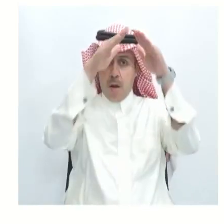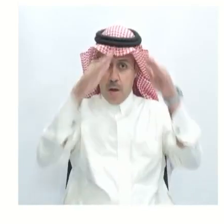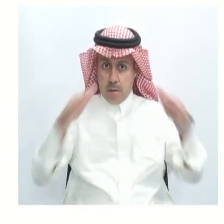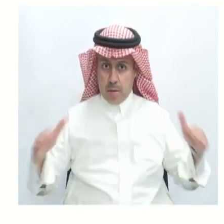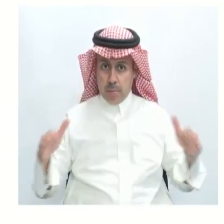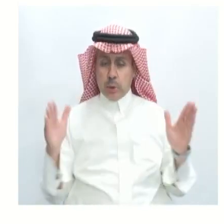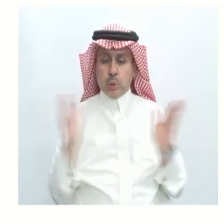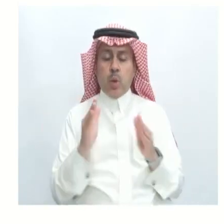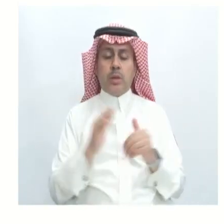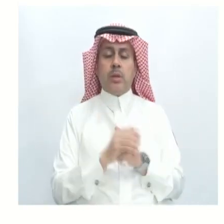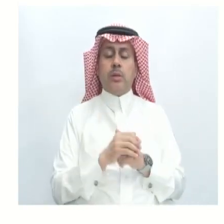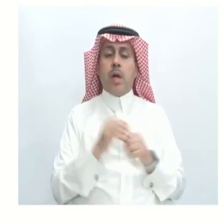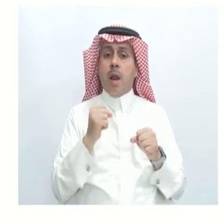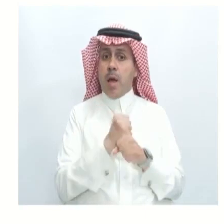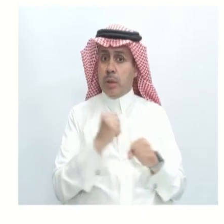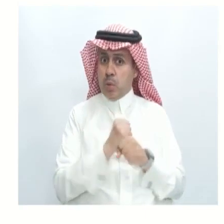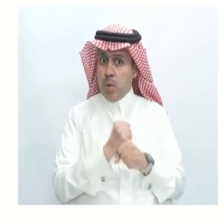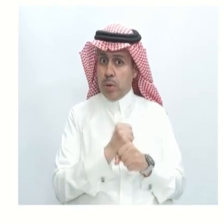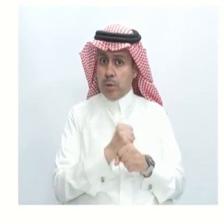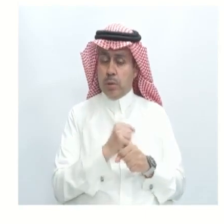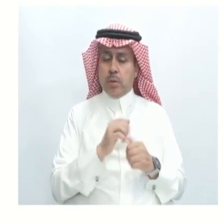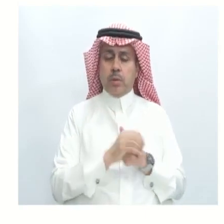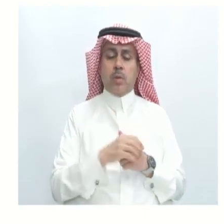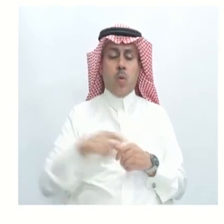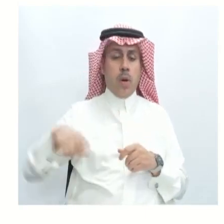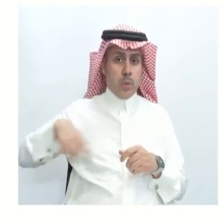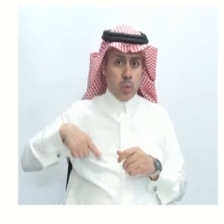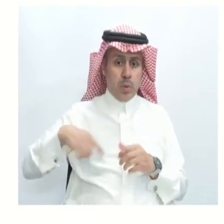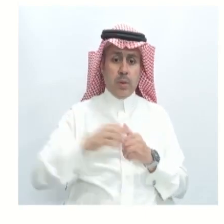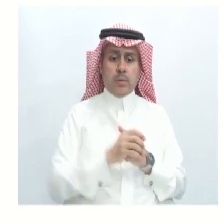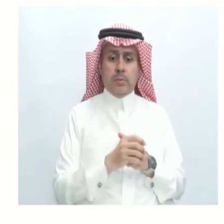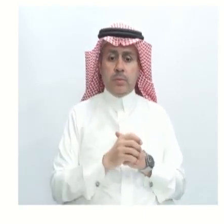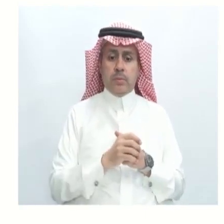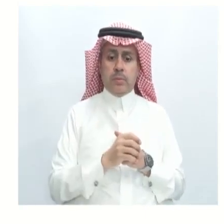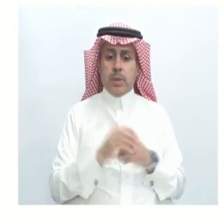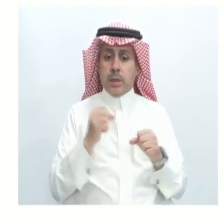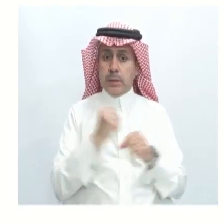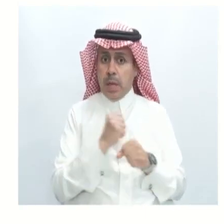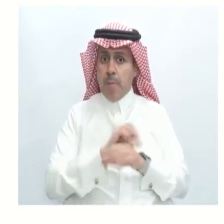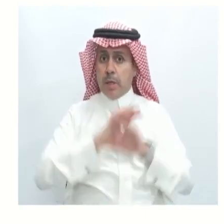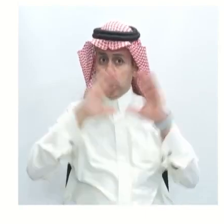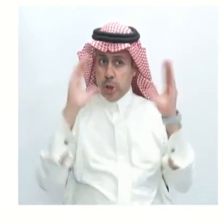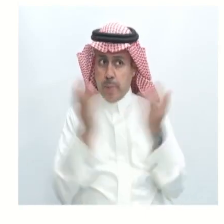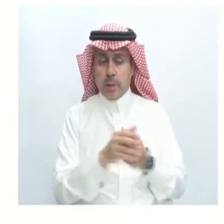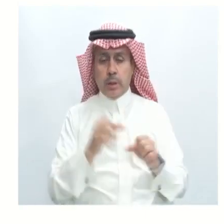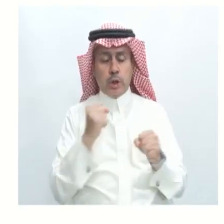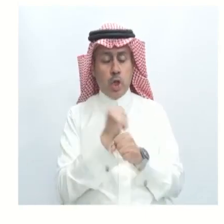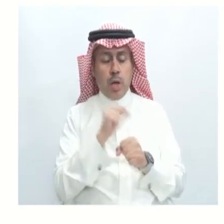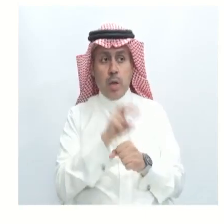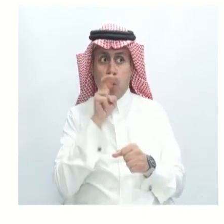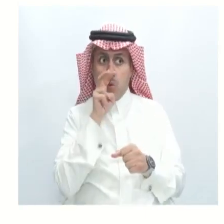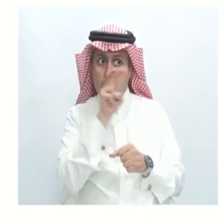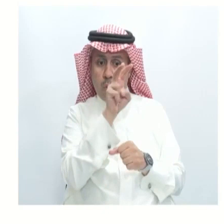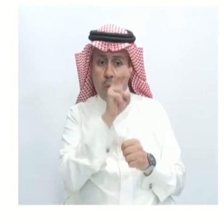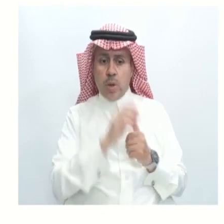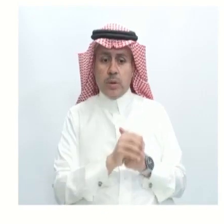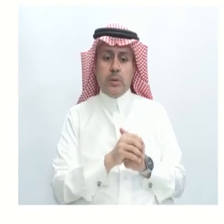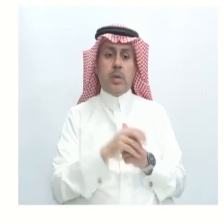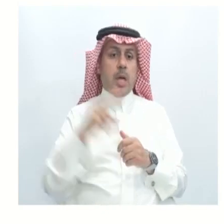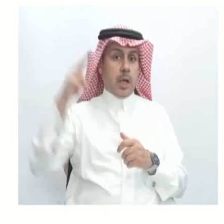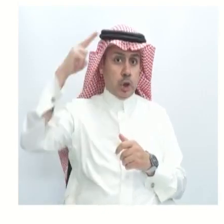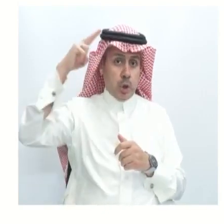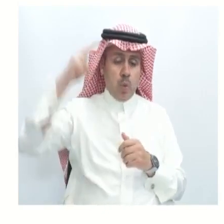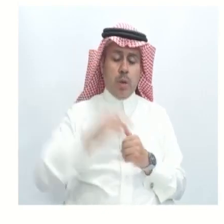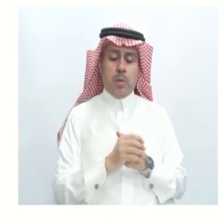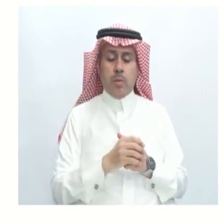الادوار والمسؤوليات وتوزيع الصلاحيات بين مؤسسات الدوله المختلفه لتعمل جميع على تحقيق رؤى